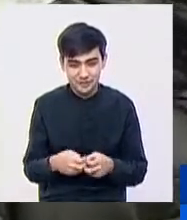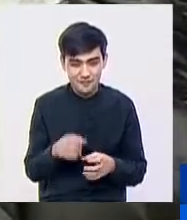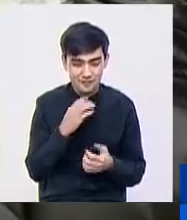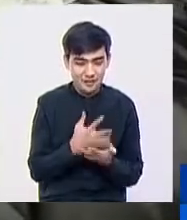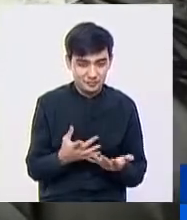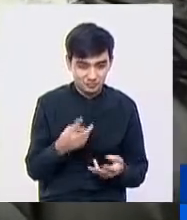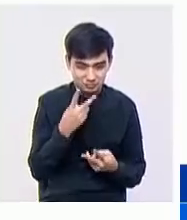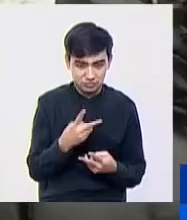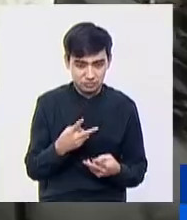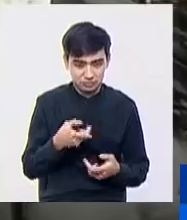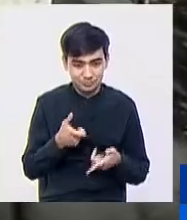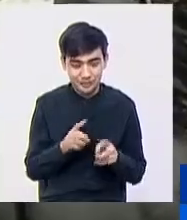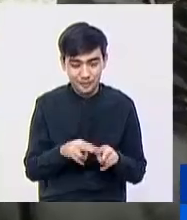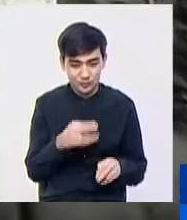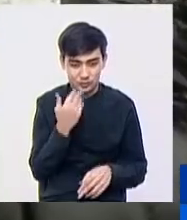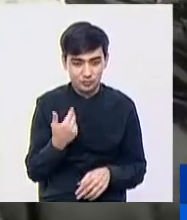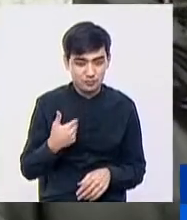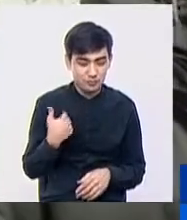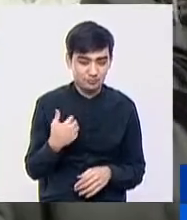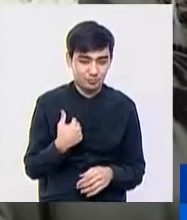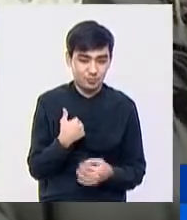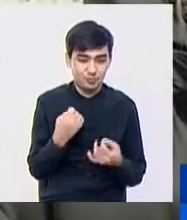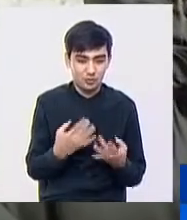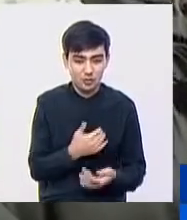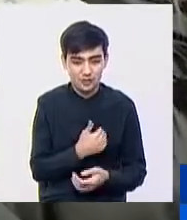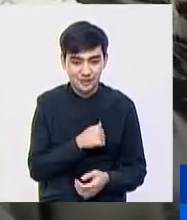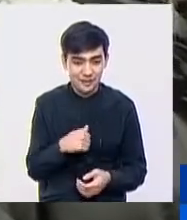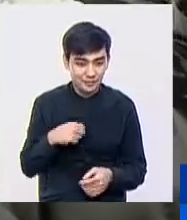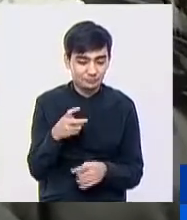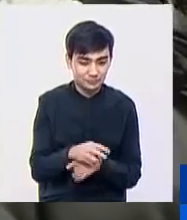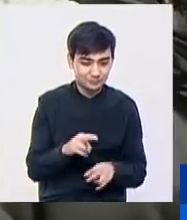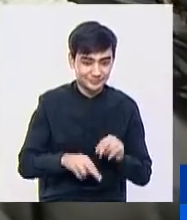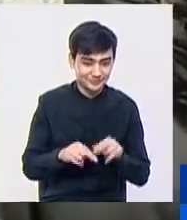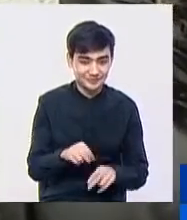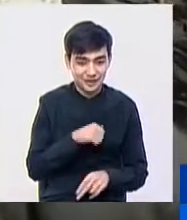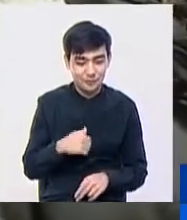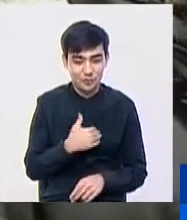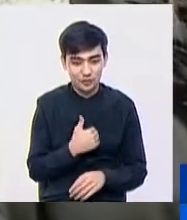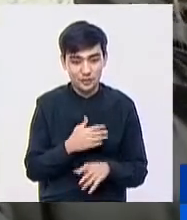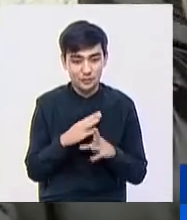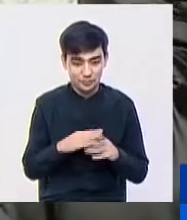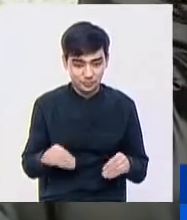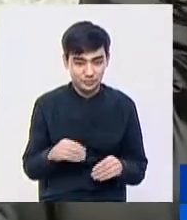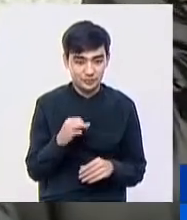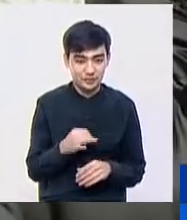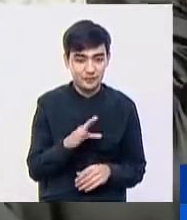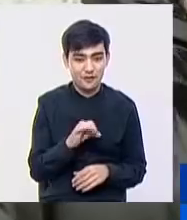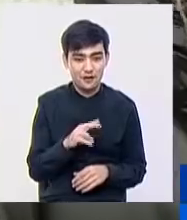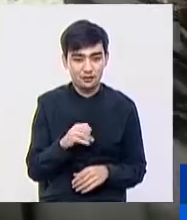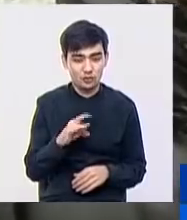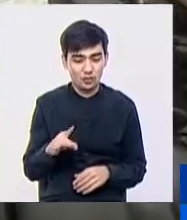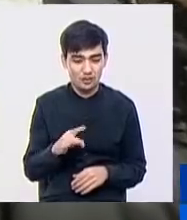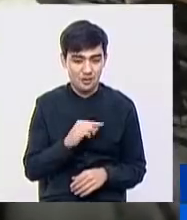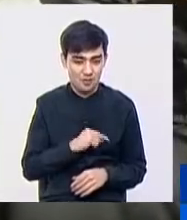это как будто нереально. И прям боль за город, хочется просто вот самой пойти, все это строить. Сейчас вот успокоиться, пойдем волонтерами работать,